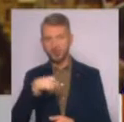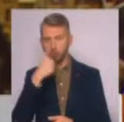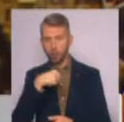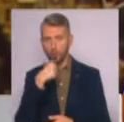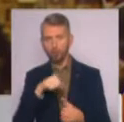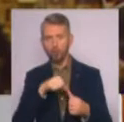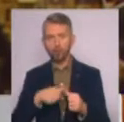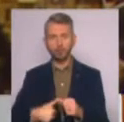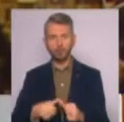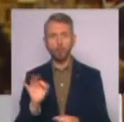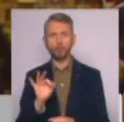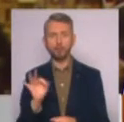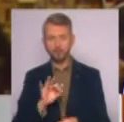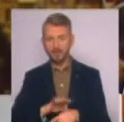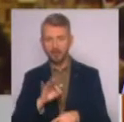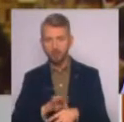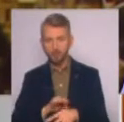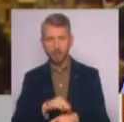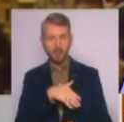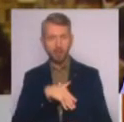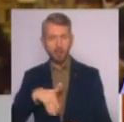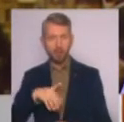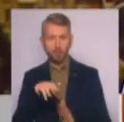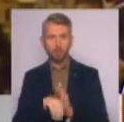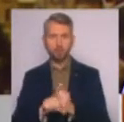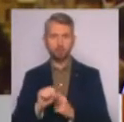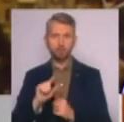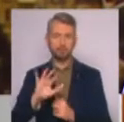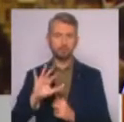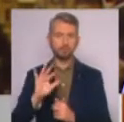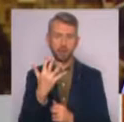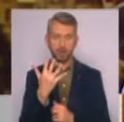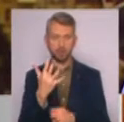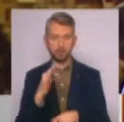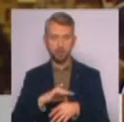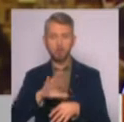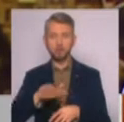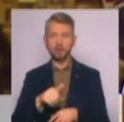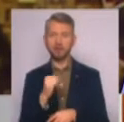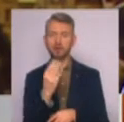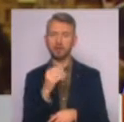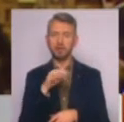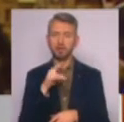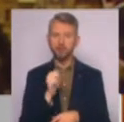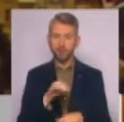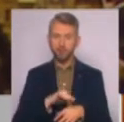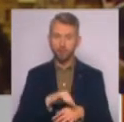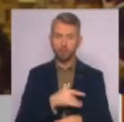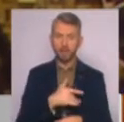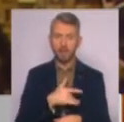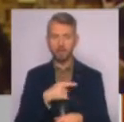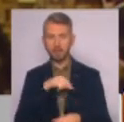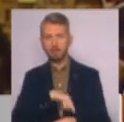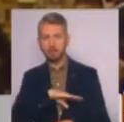хронічне обструктивне захворювання легень увійдуть в першу п'ятірку після ішемічної хвороби серця, депресії, травм внаслідок